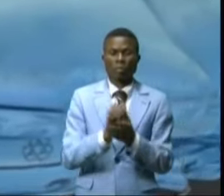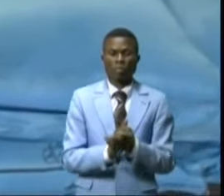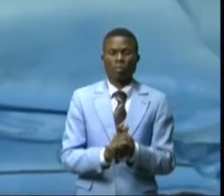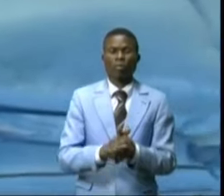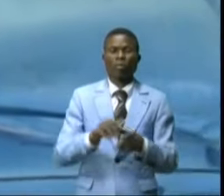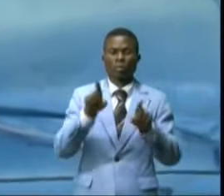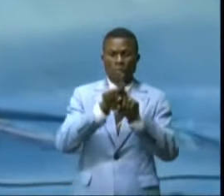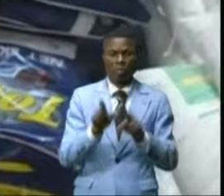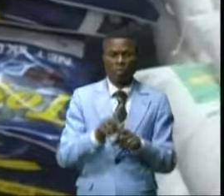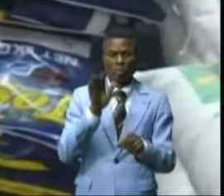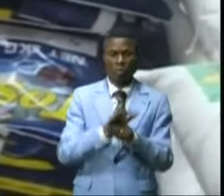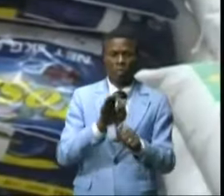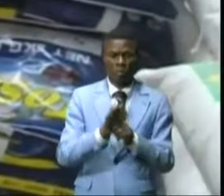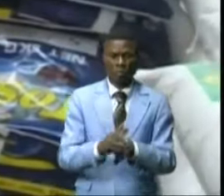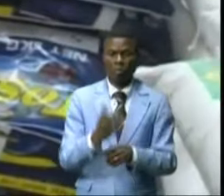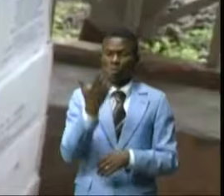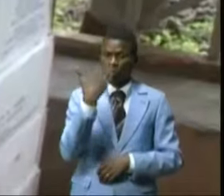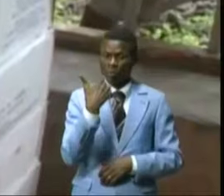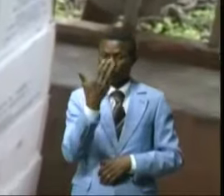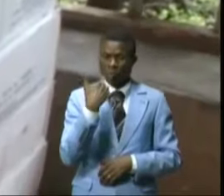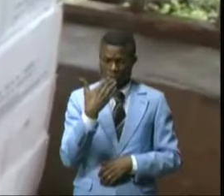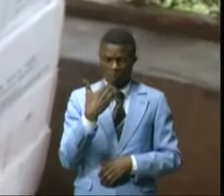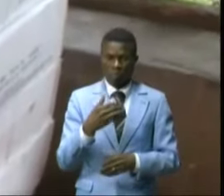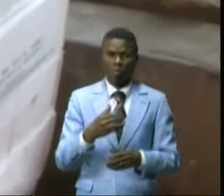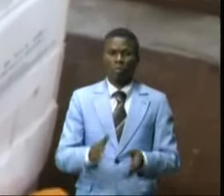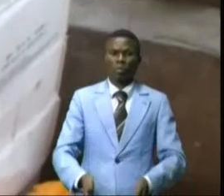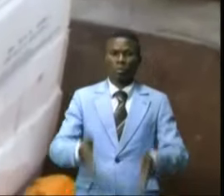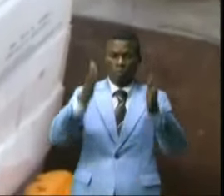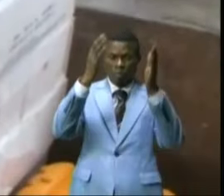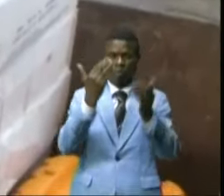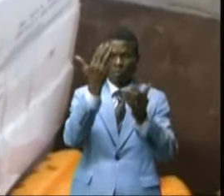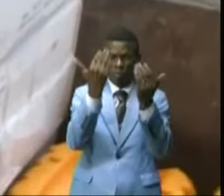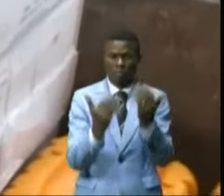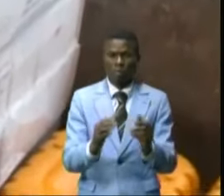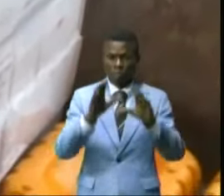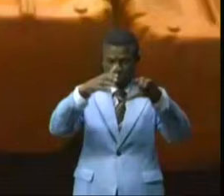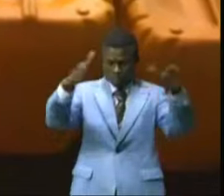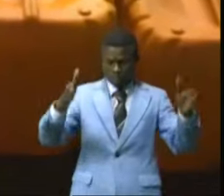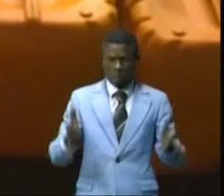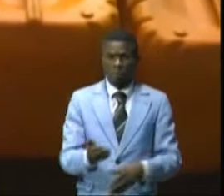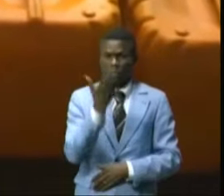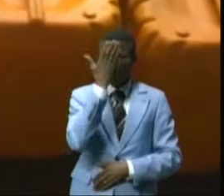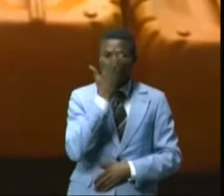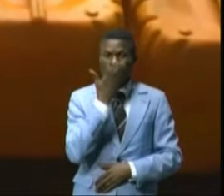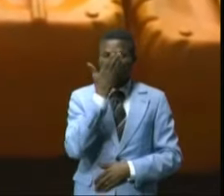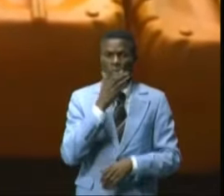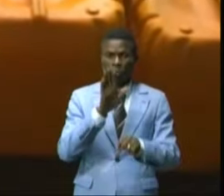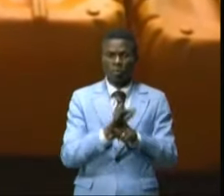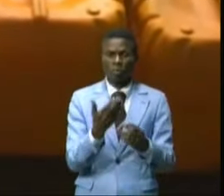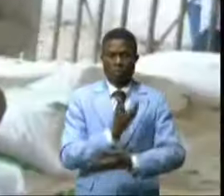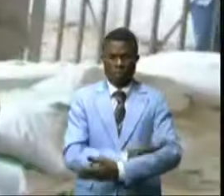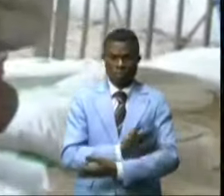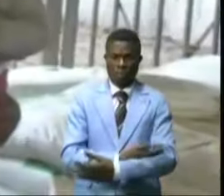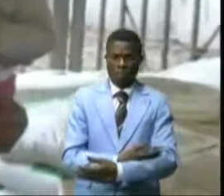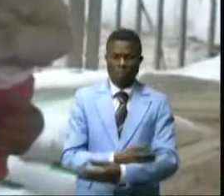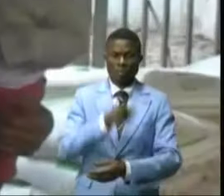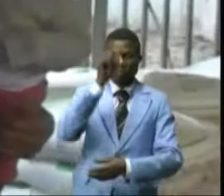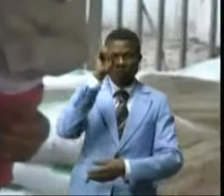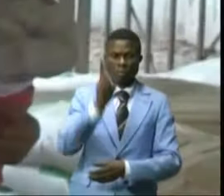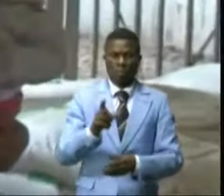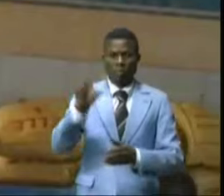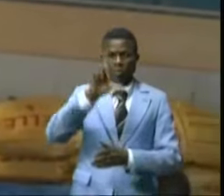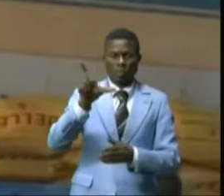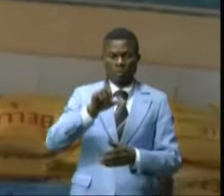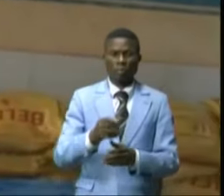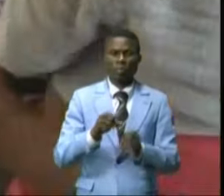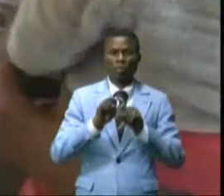sucre, une demi-tonne d'homo, 12 cartons de lait pour nourrissons, et 200 litres d'huile végétale. Un geste salué